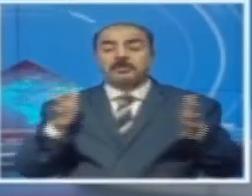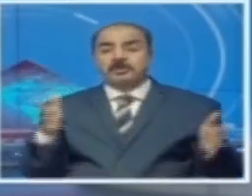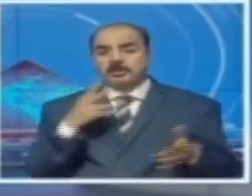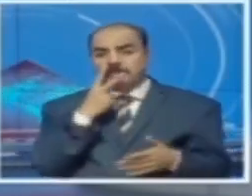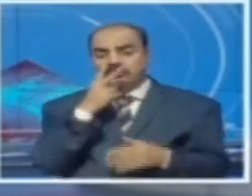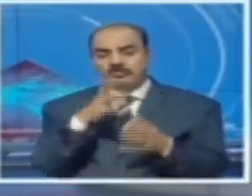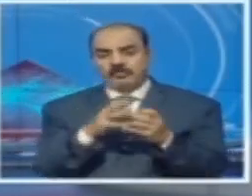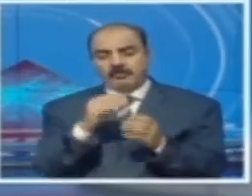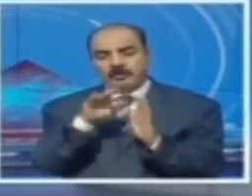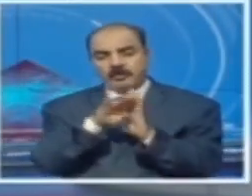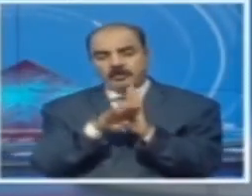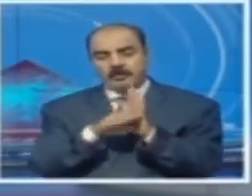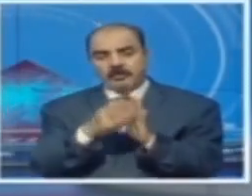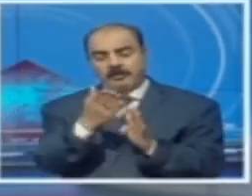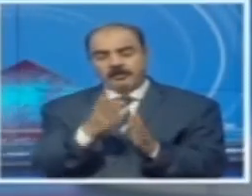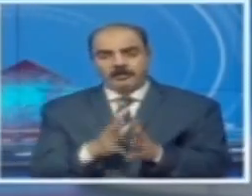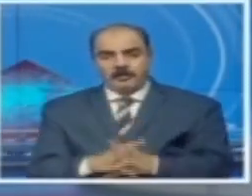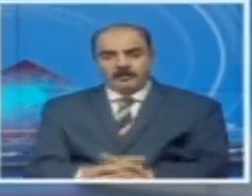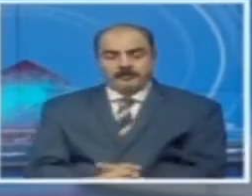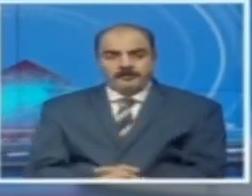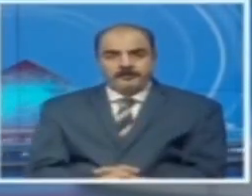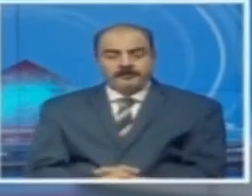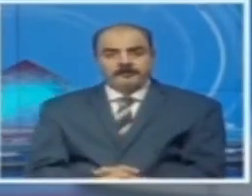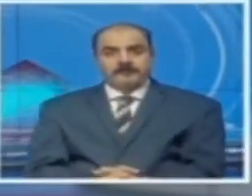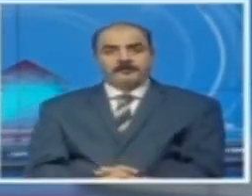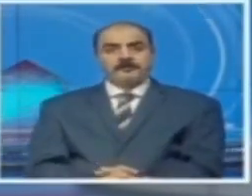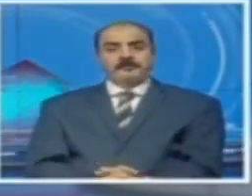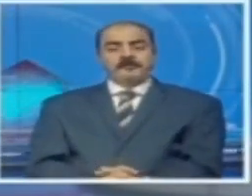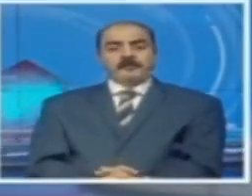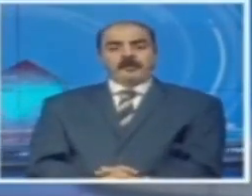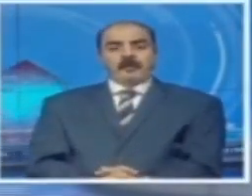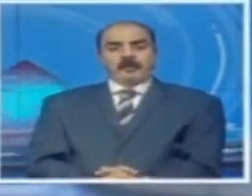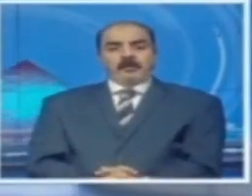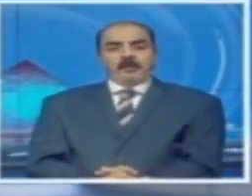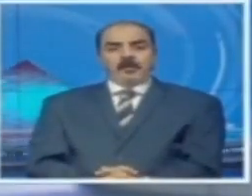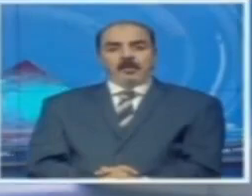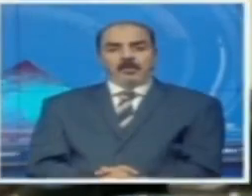خلال أسبوع عن تحقيق النتائج الإيجابية التالية. نتابع.